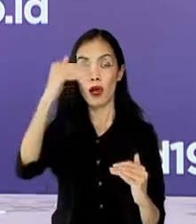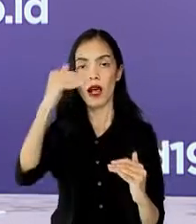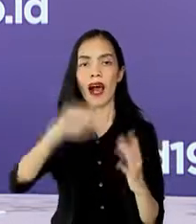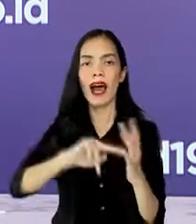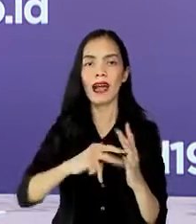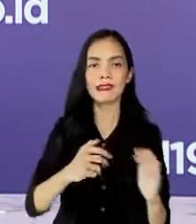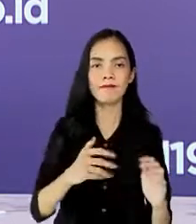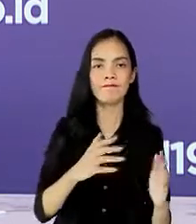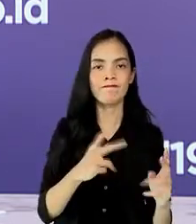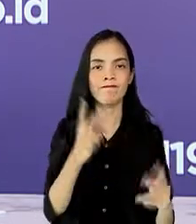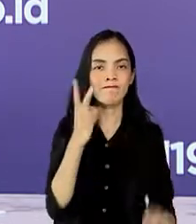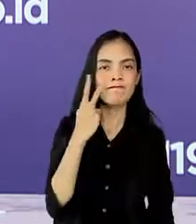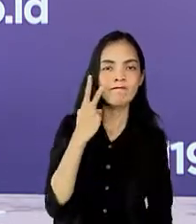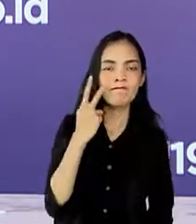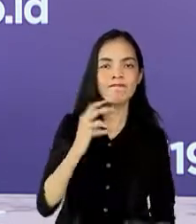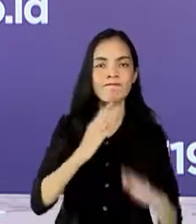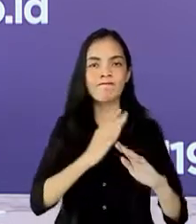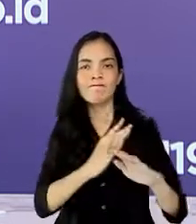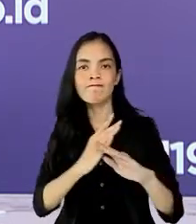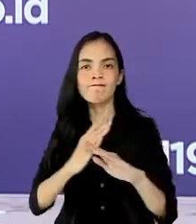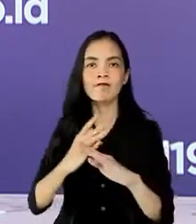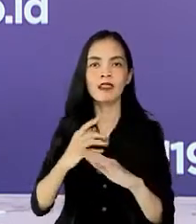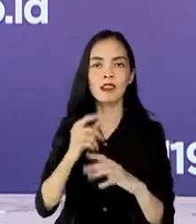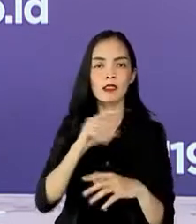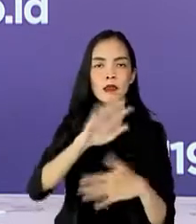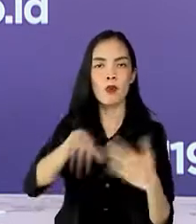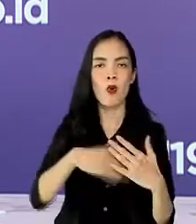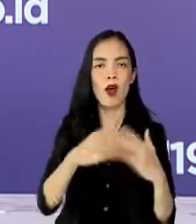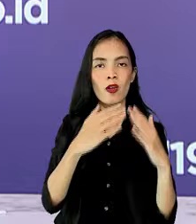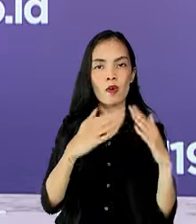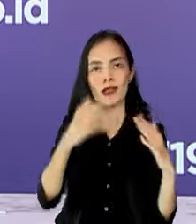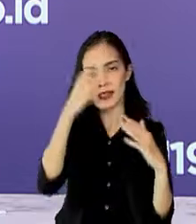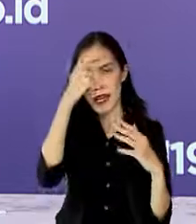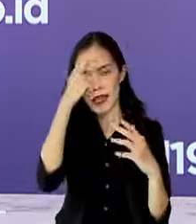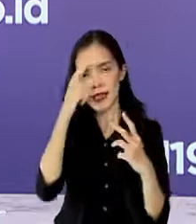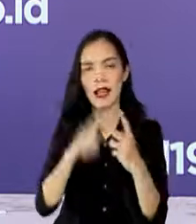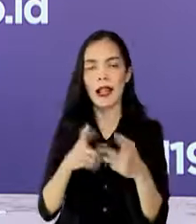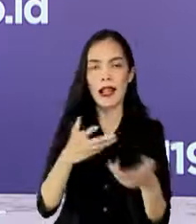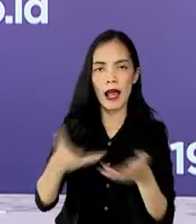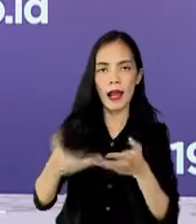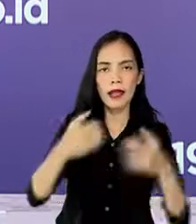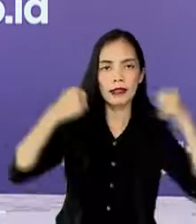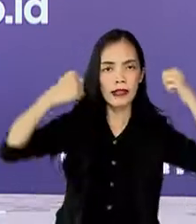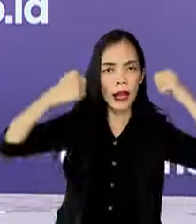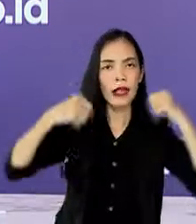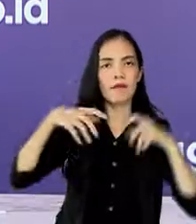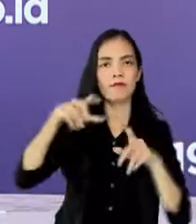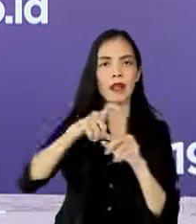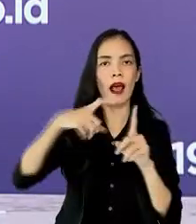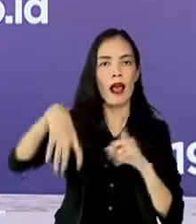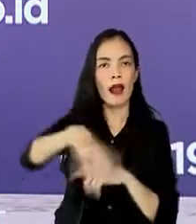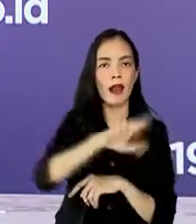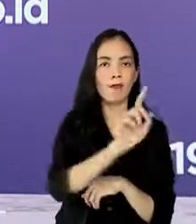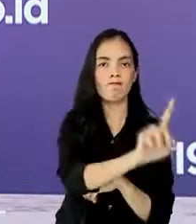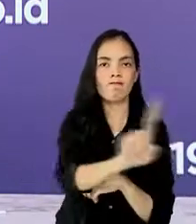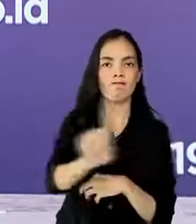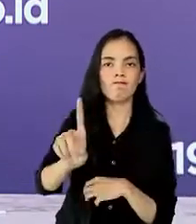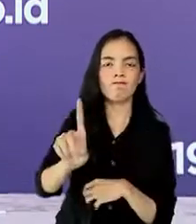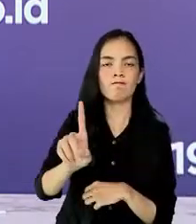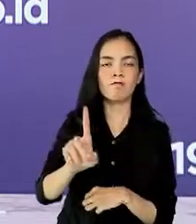antisipasi dan kesiapan dari seluruh fasilitas pelayanan kesehatan di daerahnya masing-masing pastikan